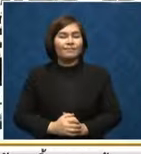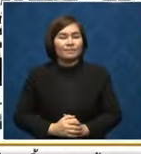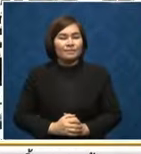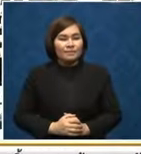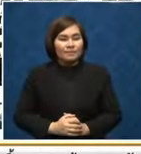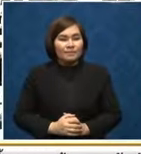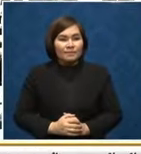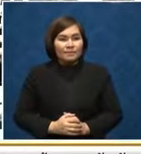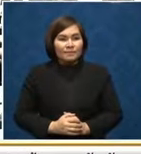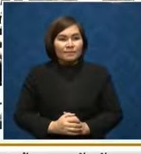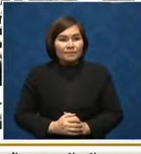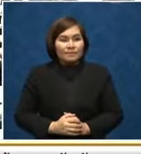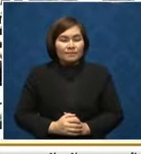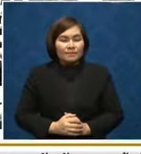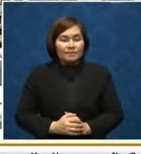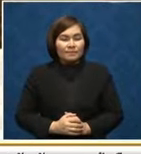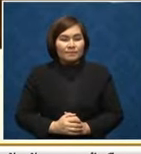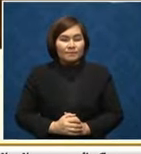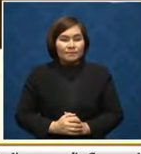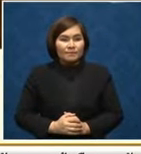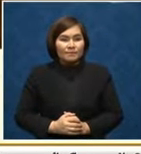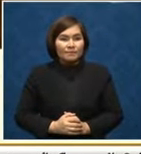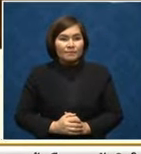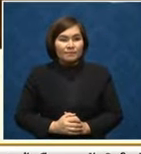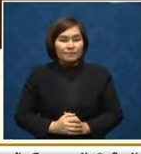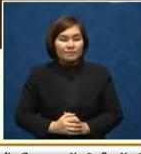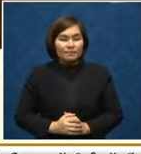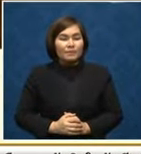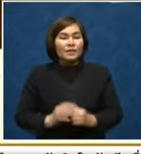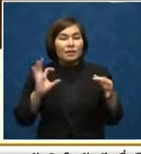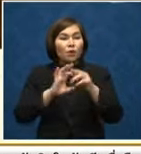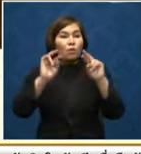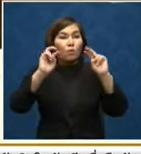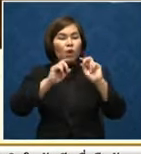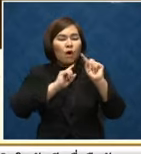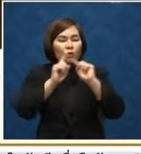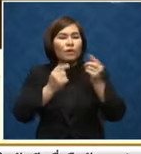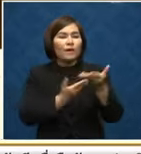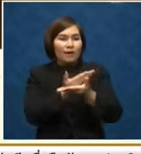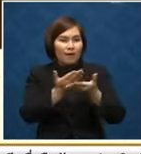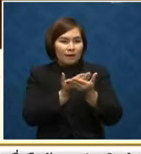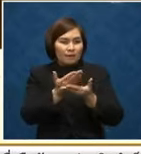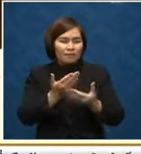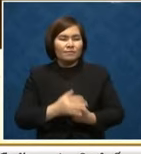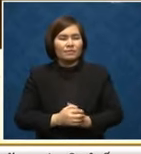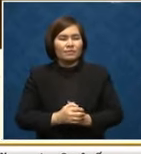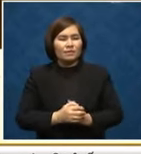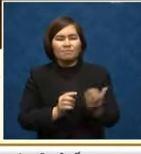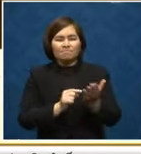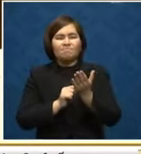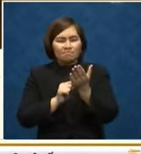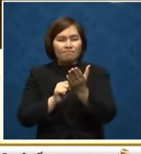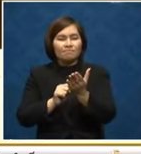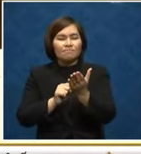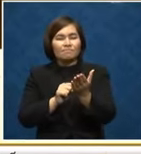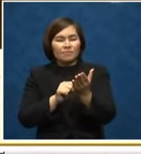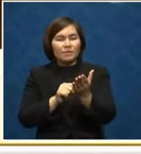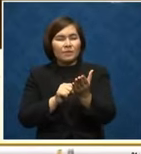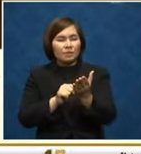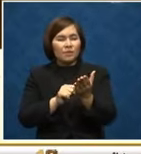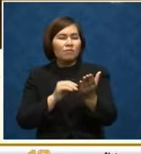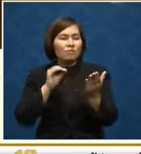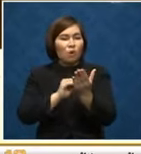เรียนท่านจุลพันธ์ครับในเรื่องของการหารือก็รับว่าเป็นข้อเสนอของท่านผ